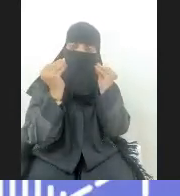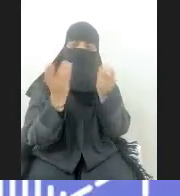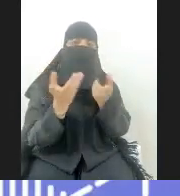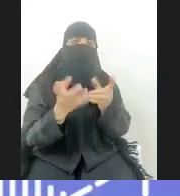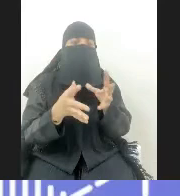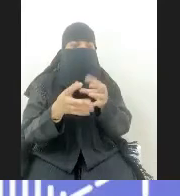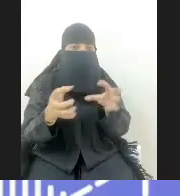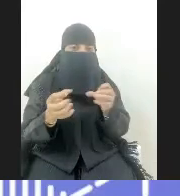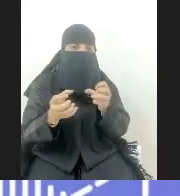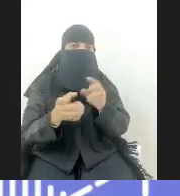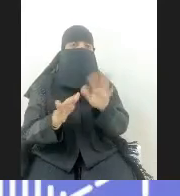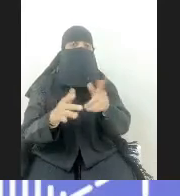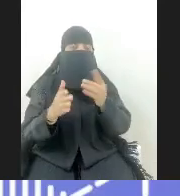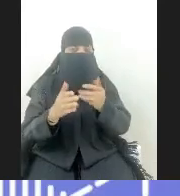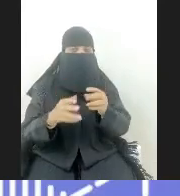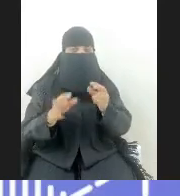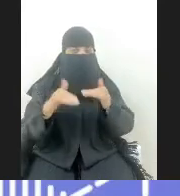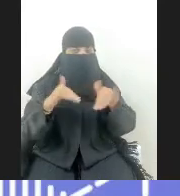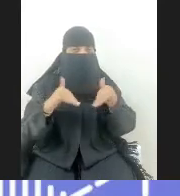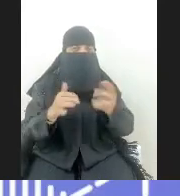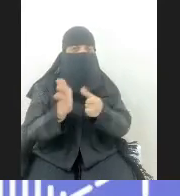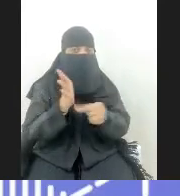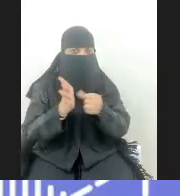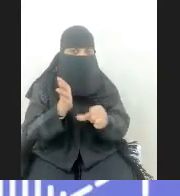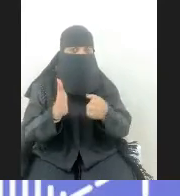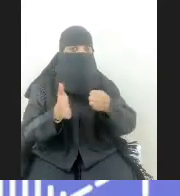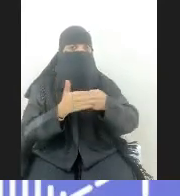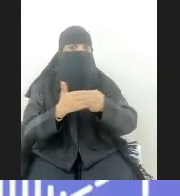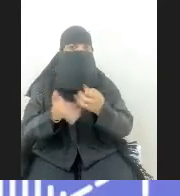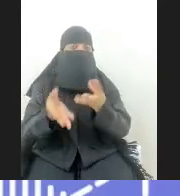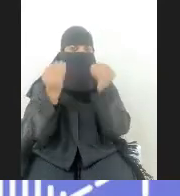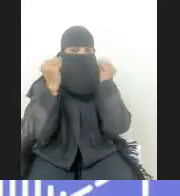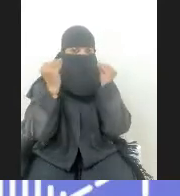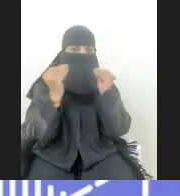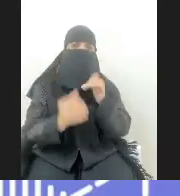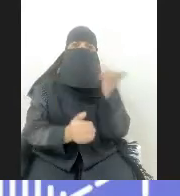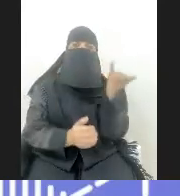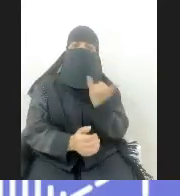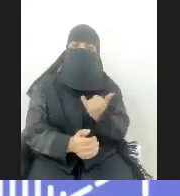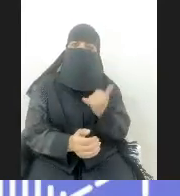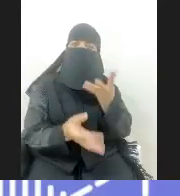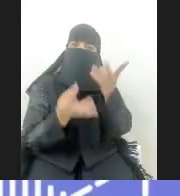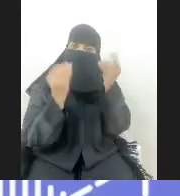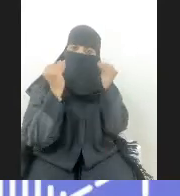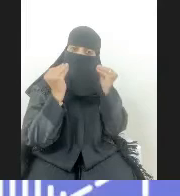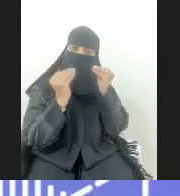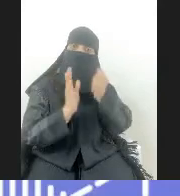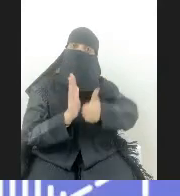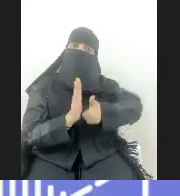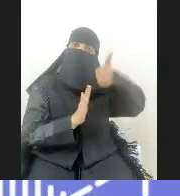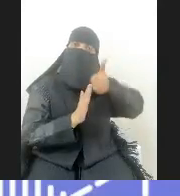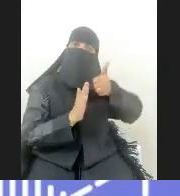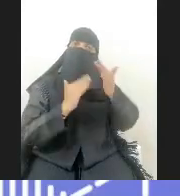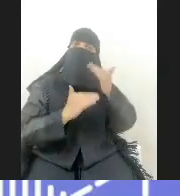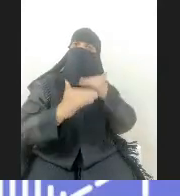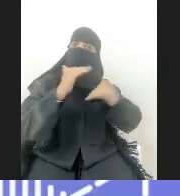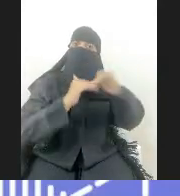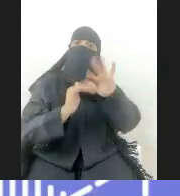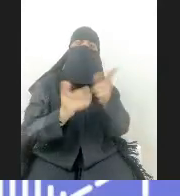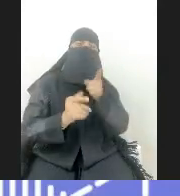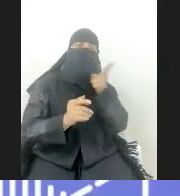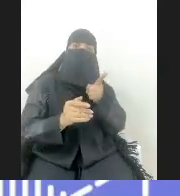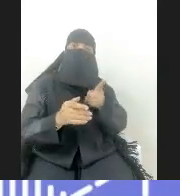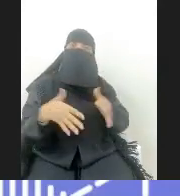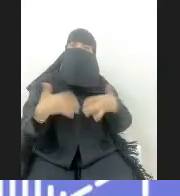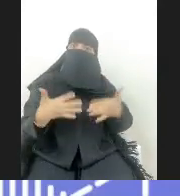يخدم جديد العملية التعليمية لأهمية علم تصميم التدريس بأصالته وحداثته، وكيف أنه يلعب